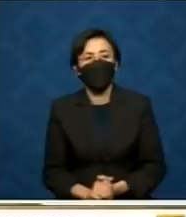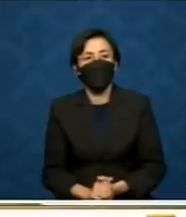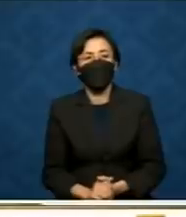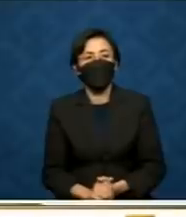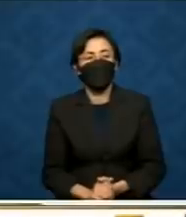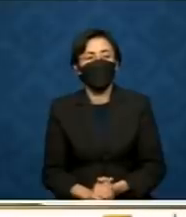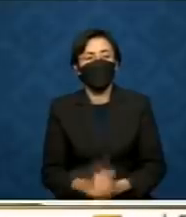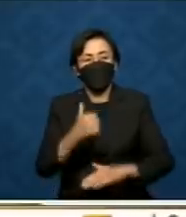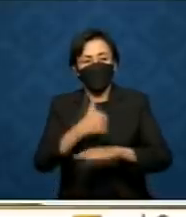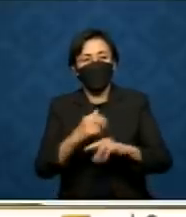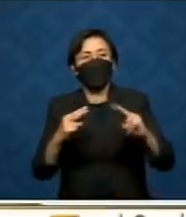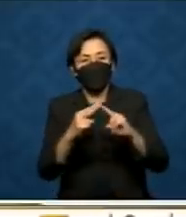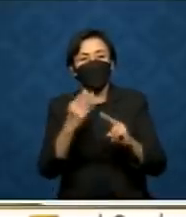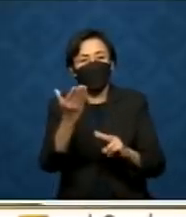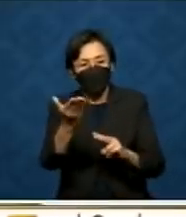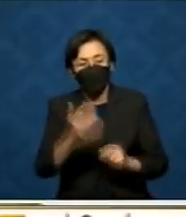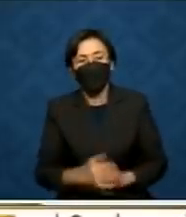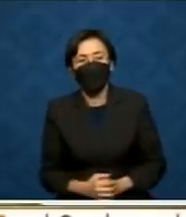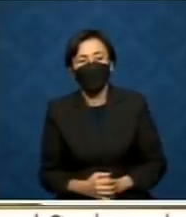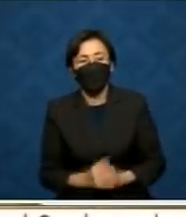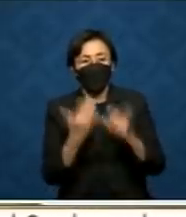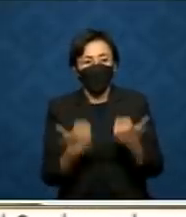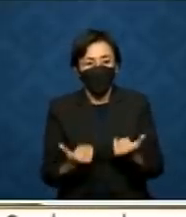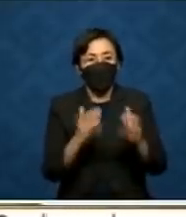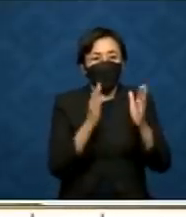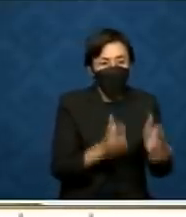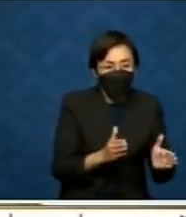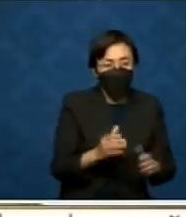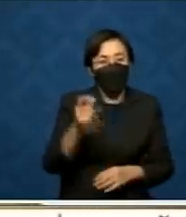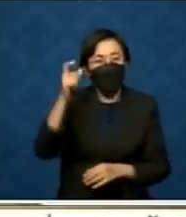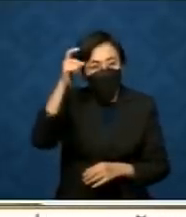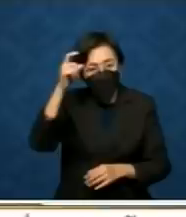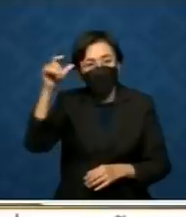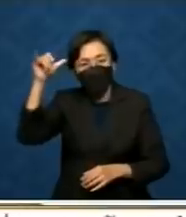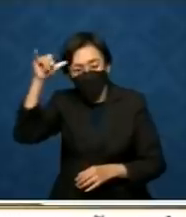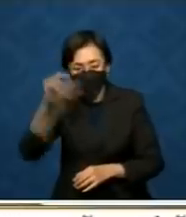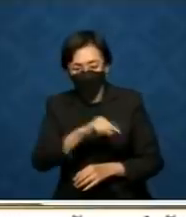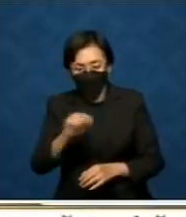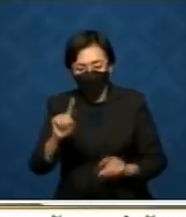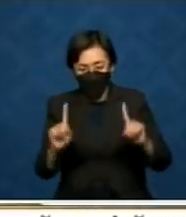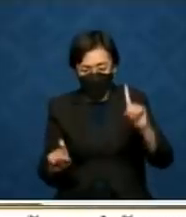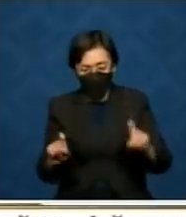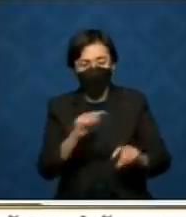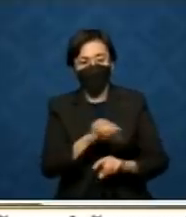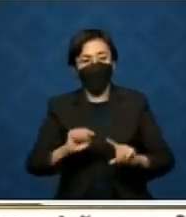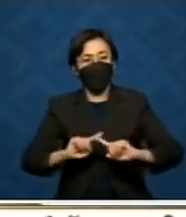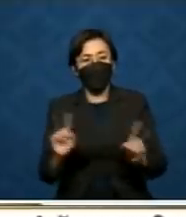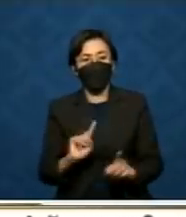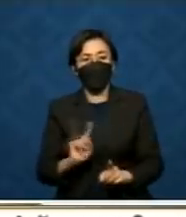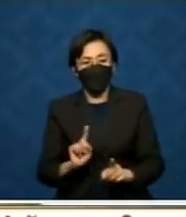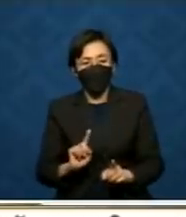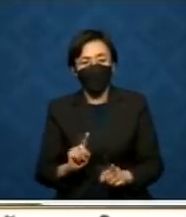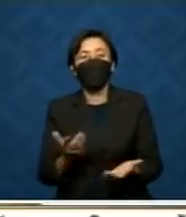ตะลุงตีครับวันนี้คนกับครัวกับใครพวกนั้นต่างกันยังไงที่ตายจะเอาแค่นี้